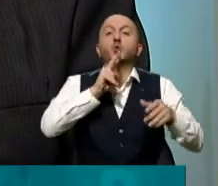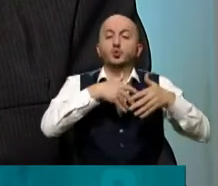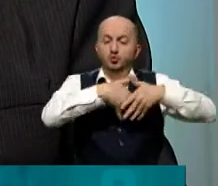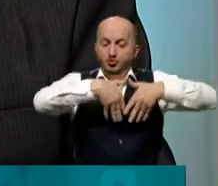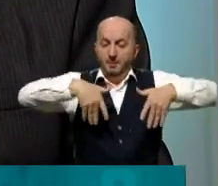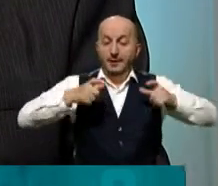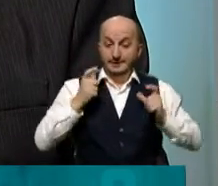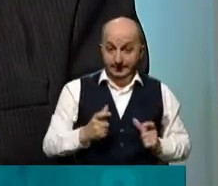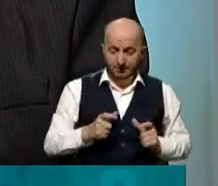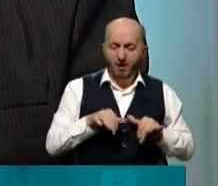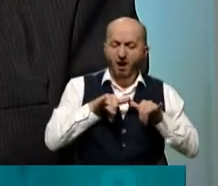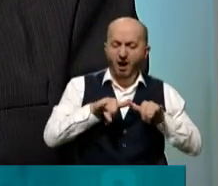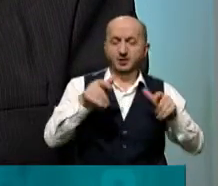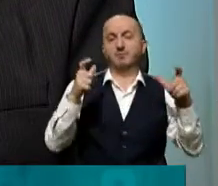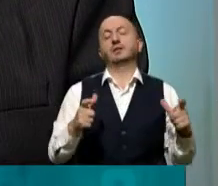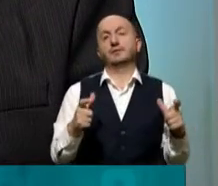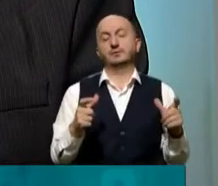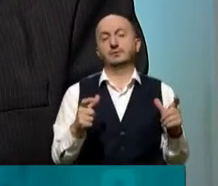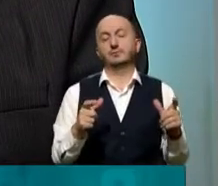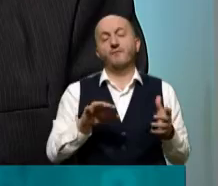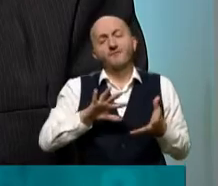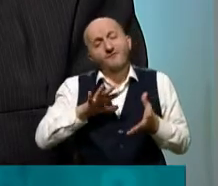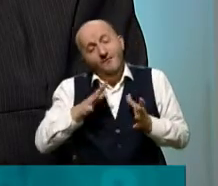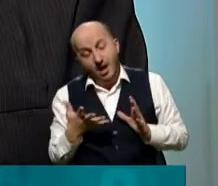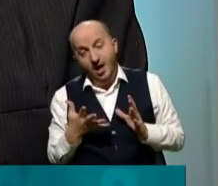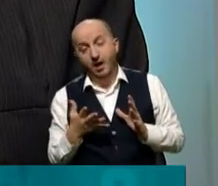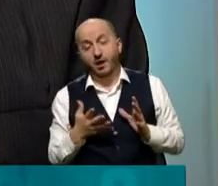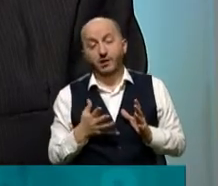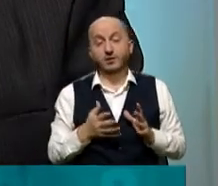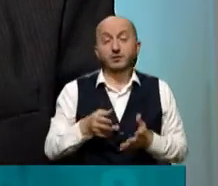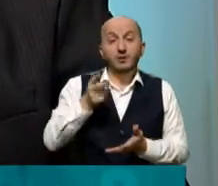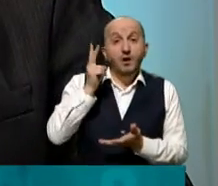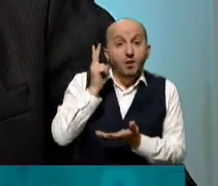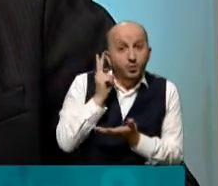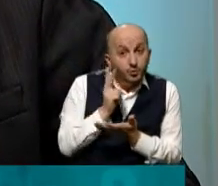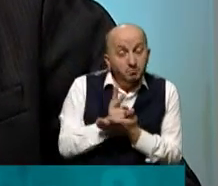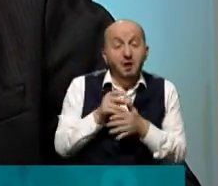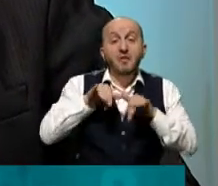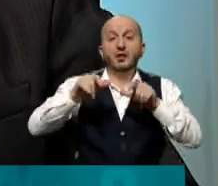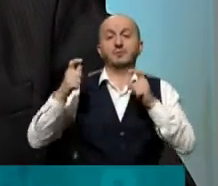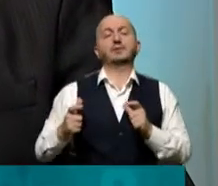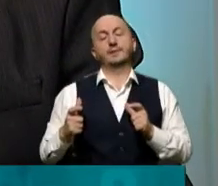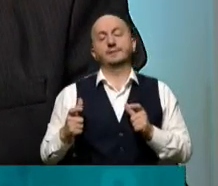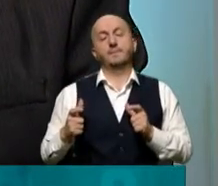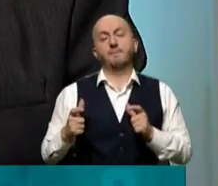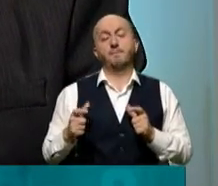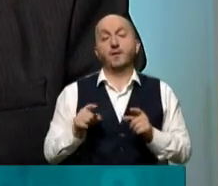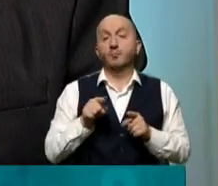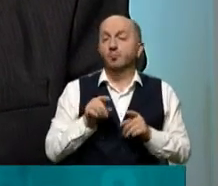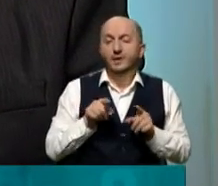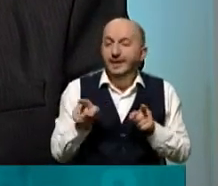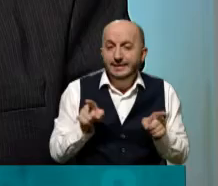aynı mekandır. Veya efendim hükmen aynı mekanda olacak. Bu da